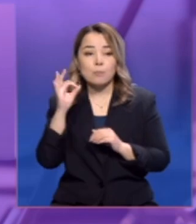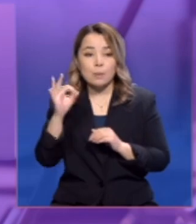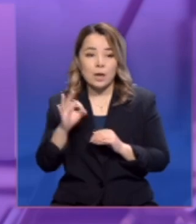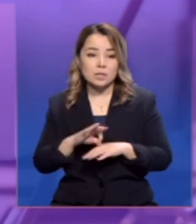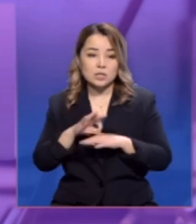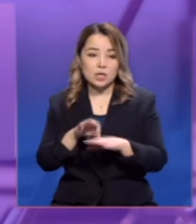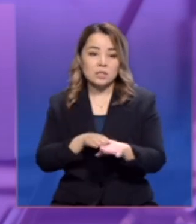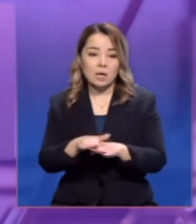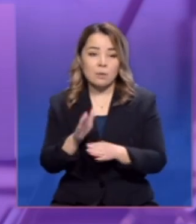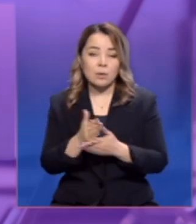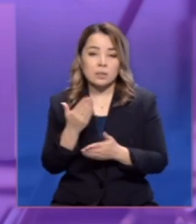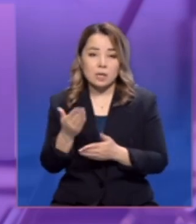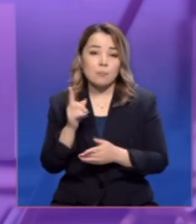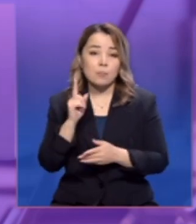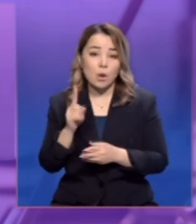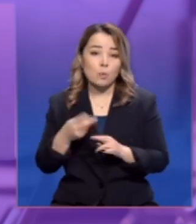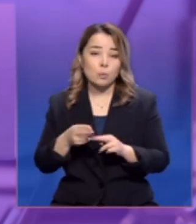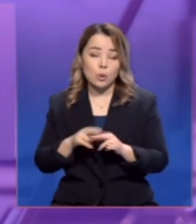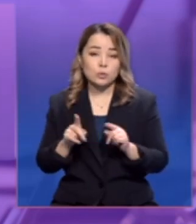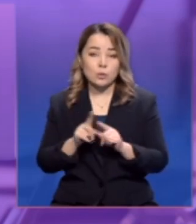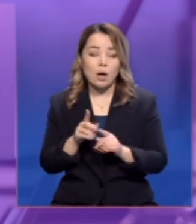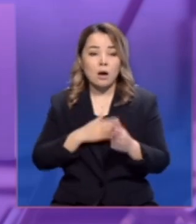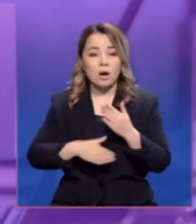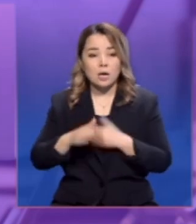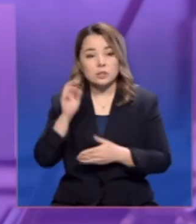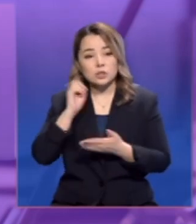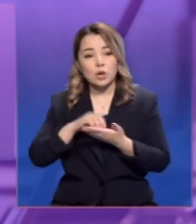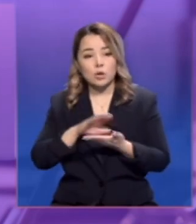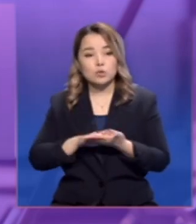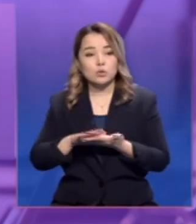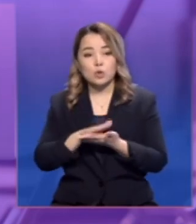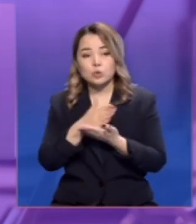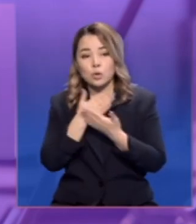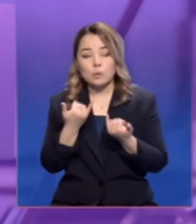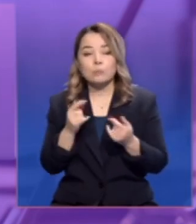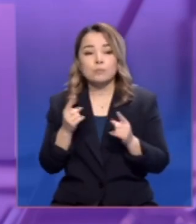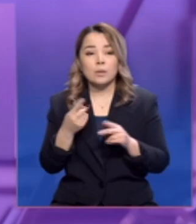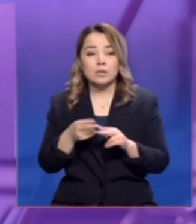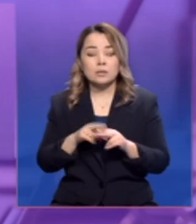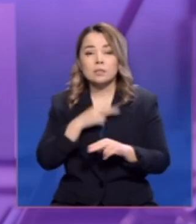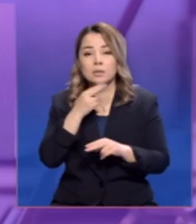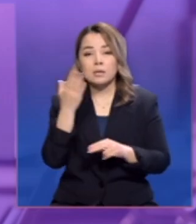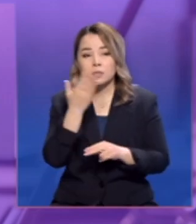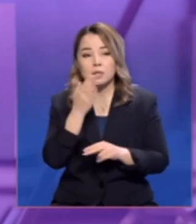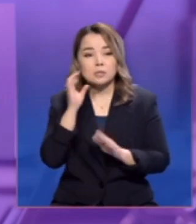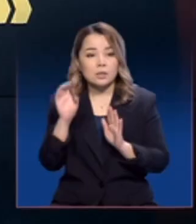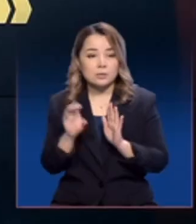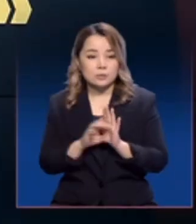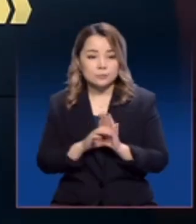55.4%-ға жеткен. Бірақ бұл да аса қуанатындай цифр емес. Неге екен, сюжеттен естейсіз?